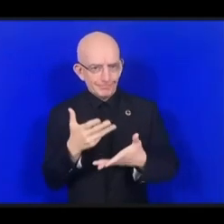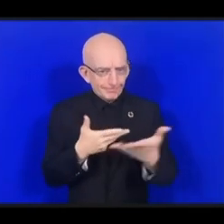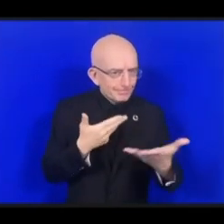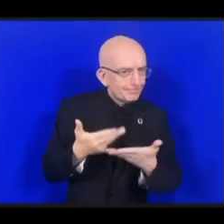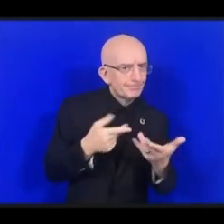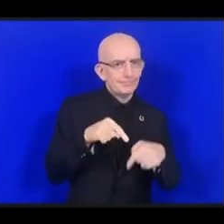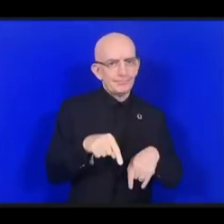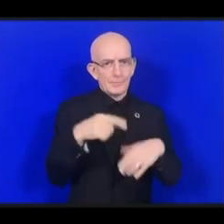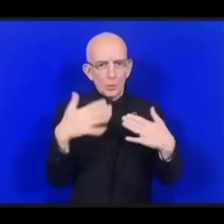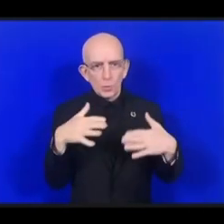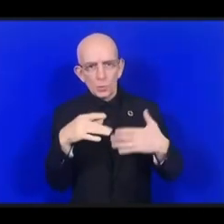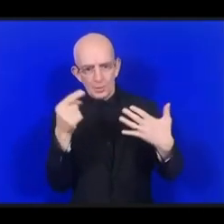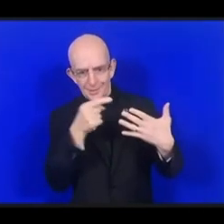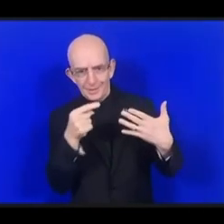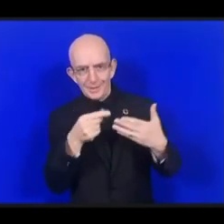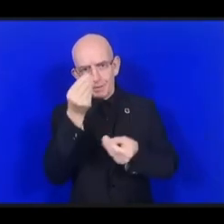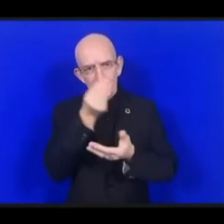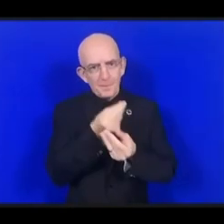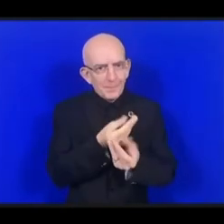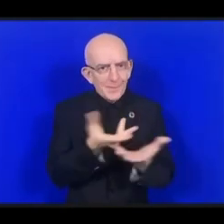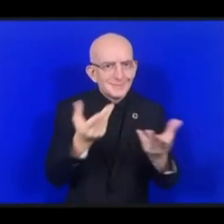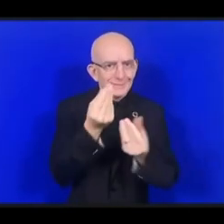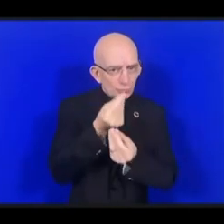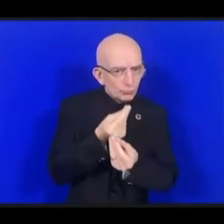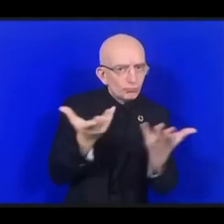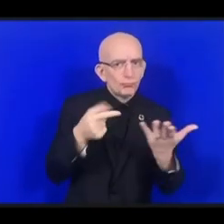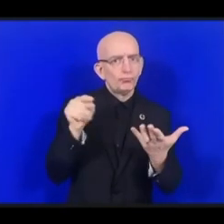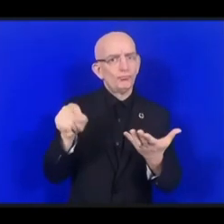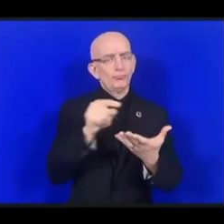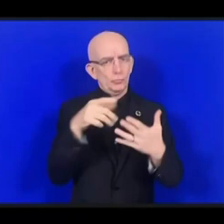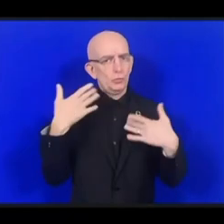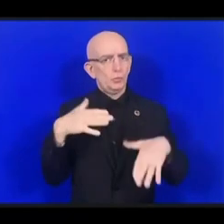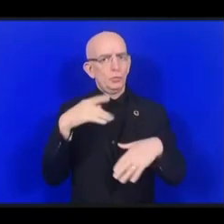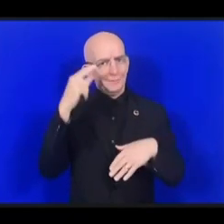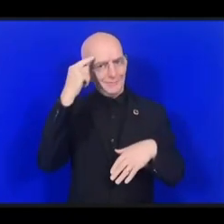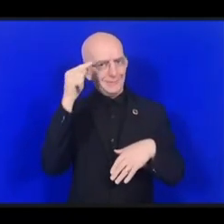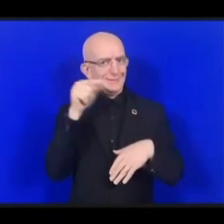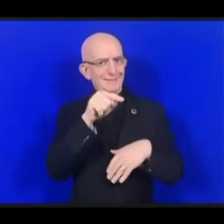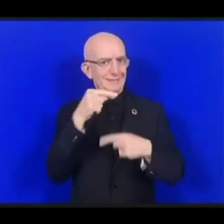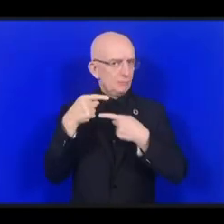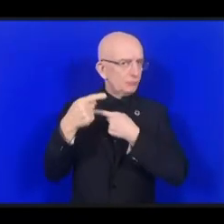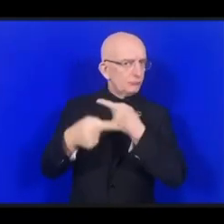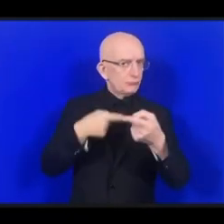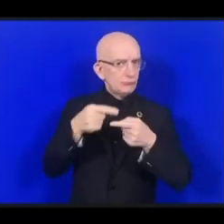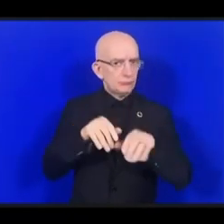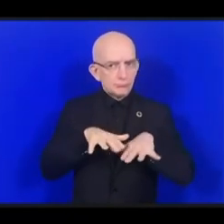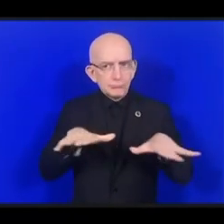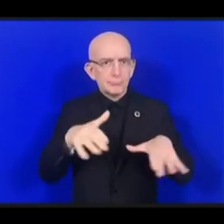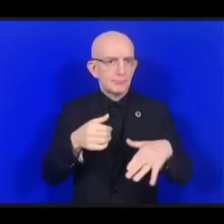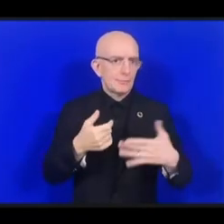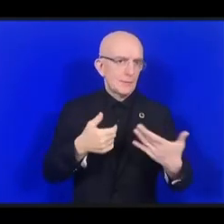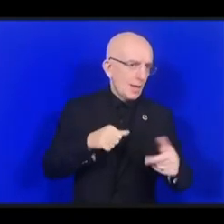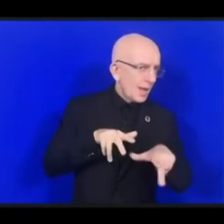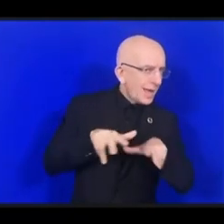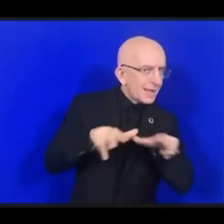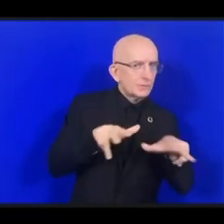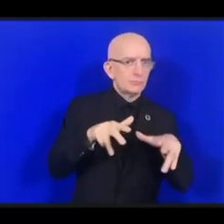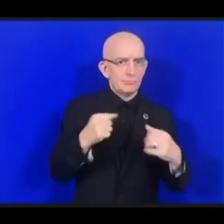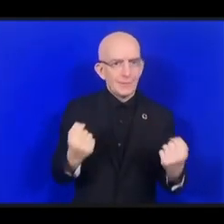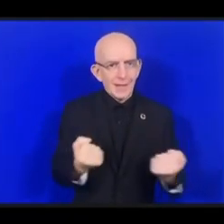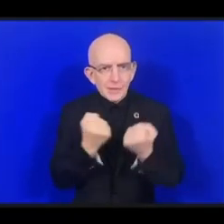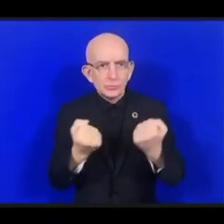ですいかなる重要な成果があったのか皆さんとちょっと振り返ってみましょうまず京都